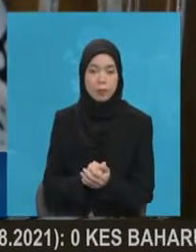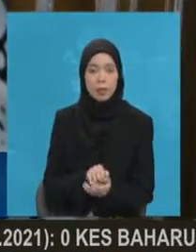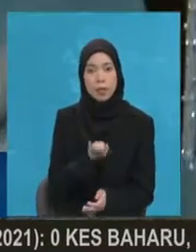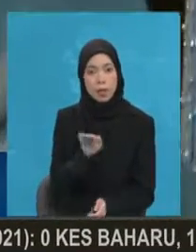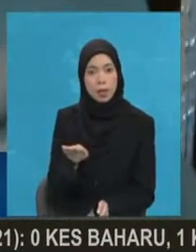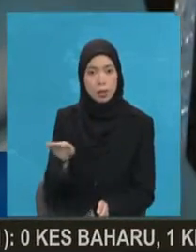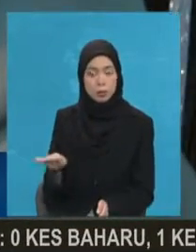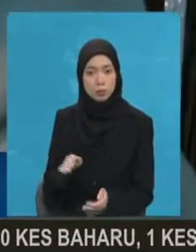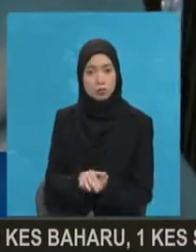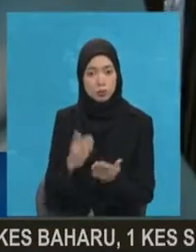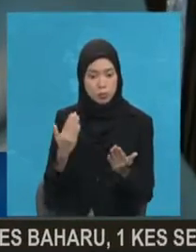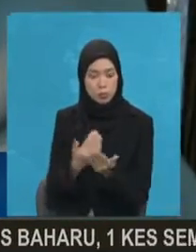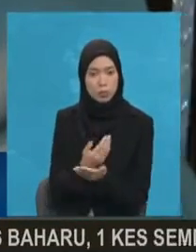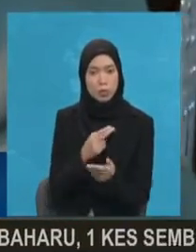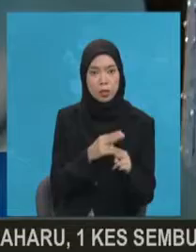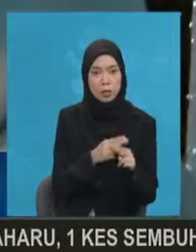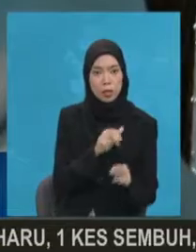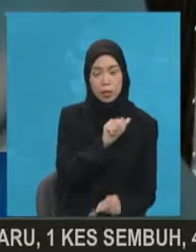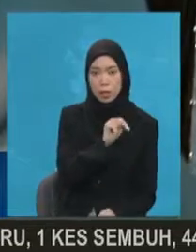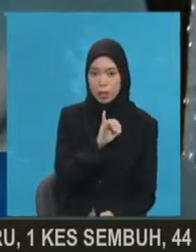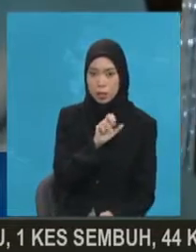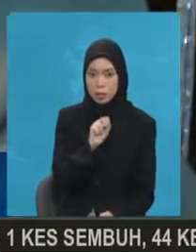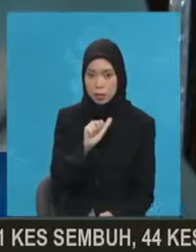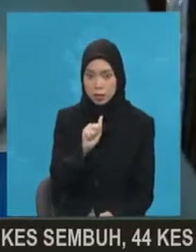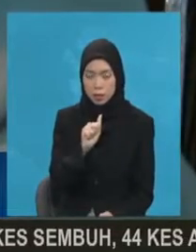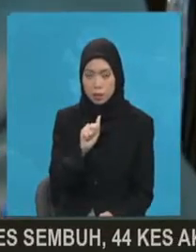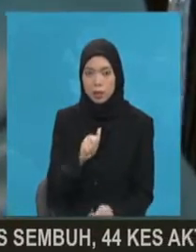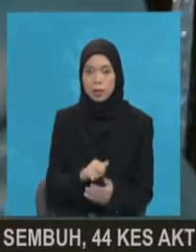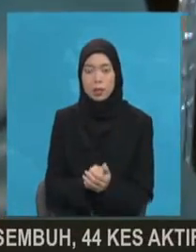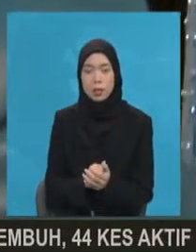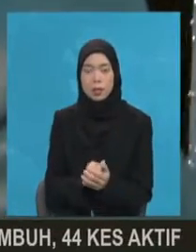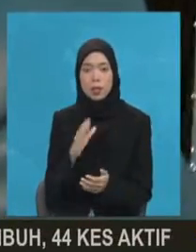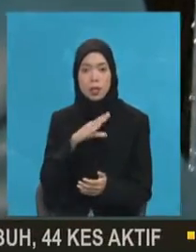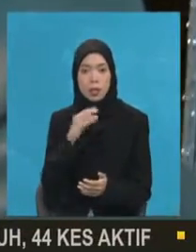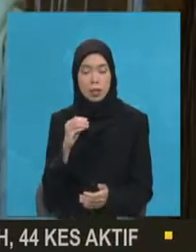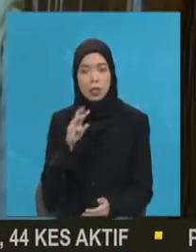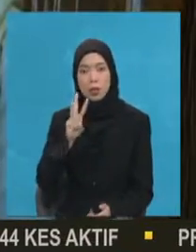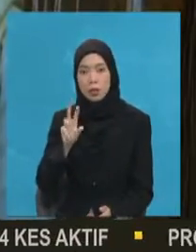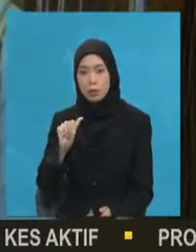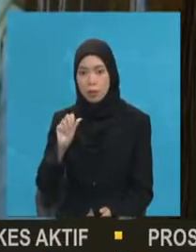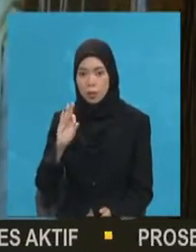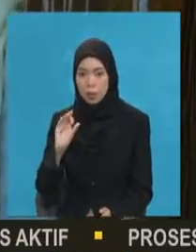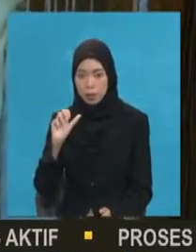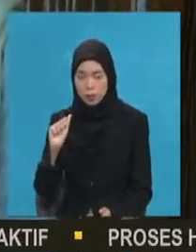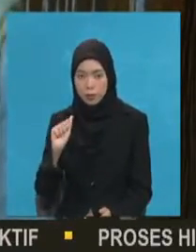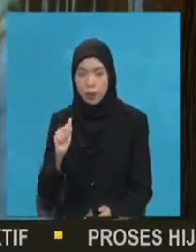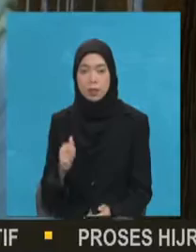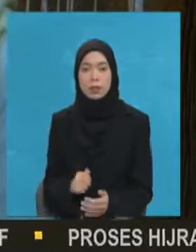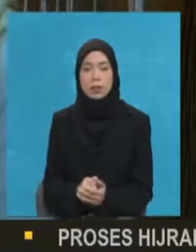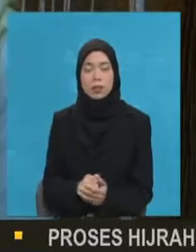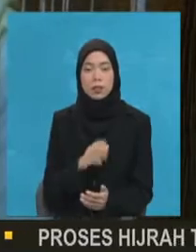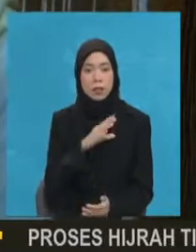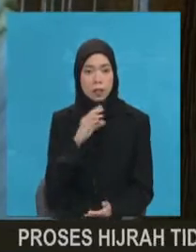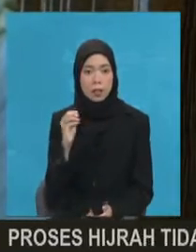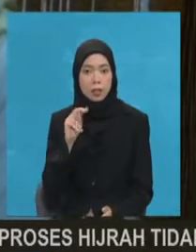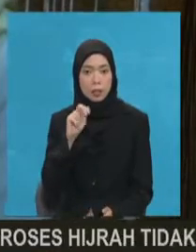masing-masing dikenali sebagai Nurani sama dia binti Muhammad matin nurhadiah Wafa binti Muhammad matiin dan Nur